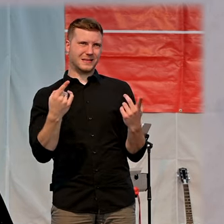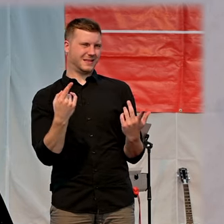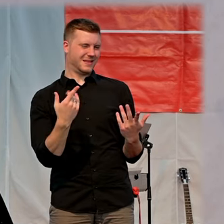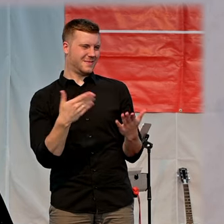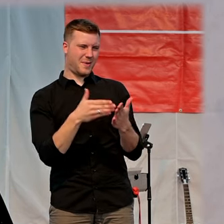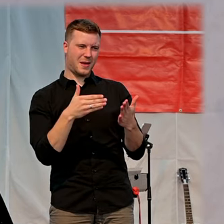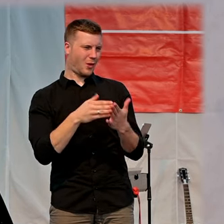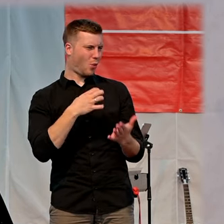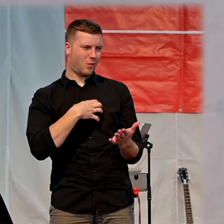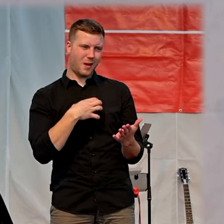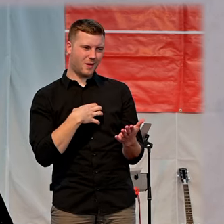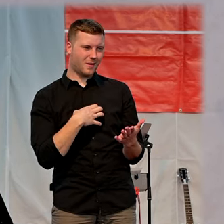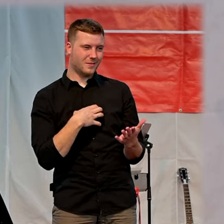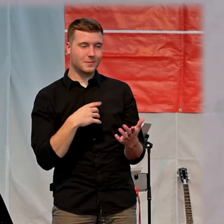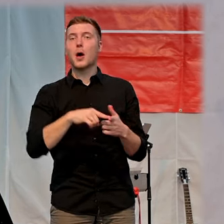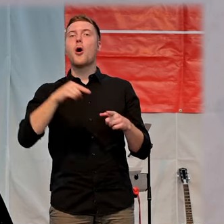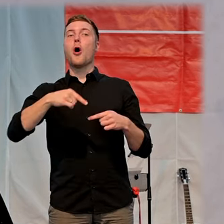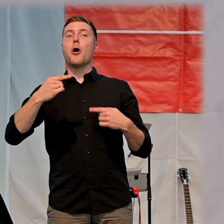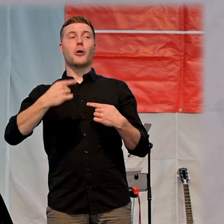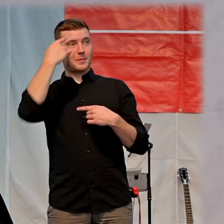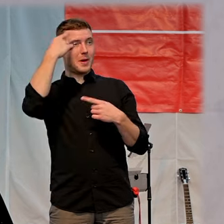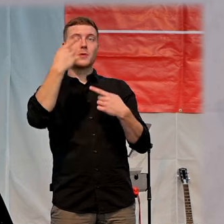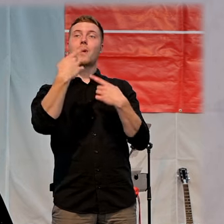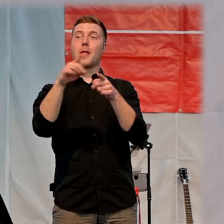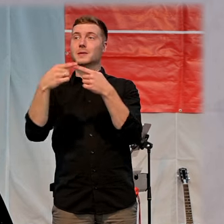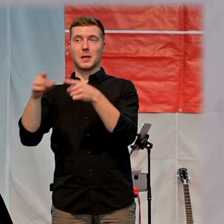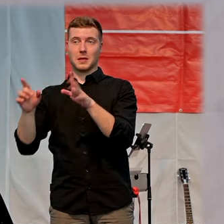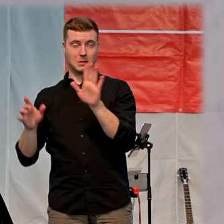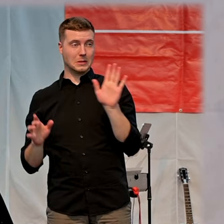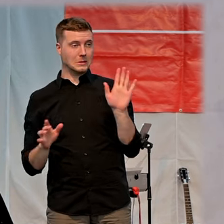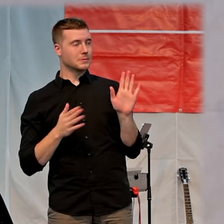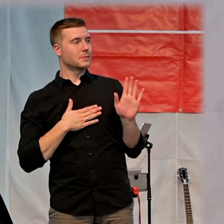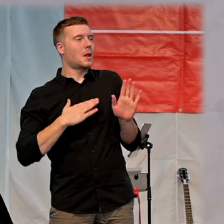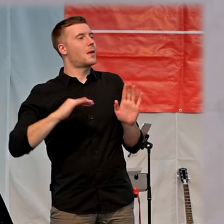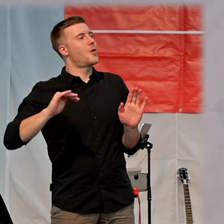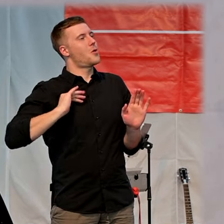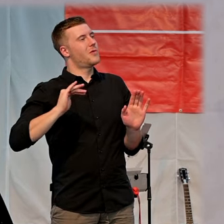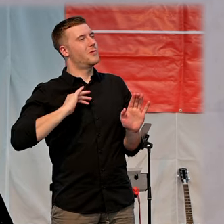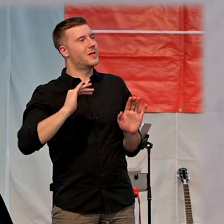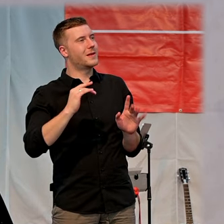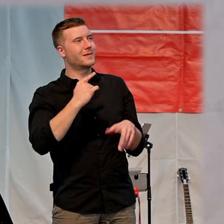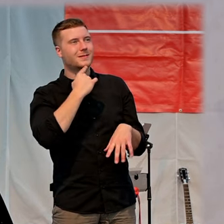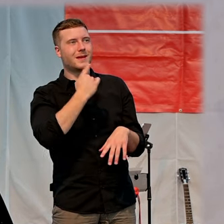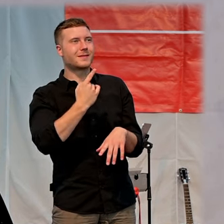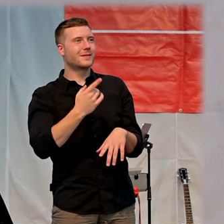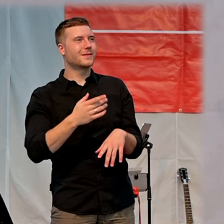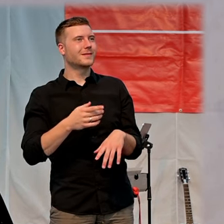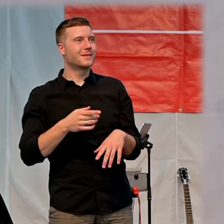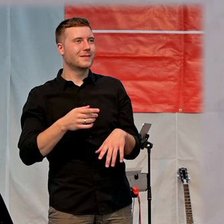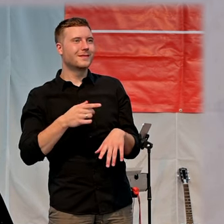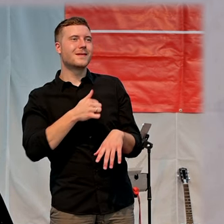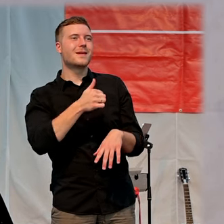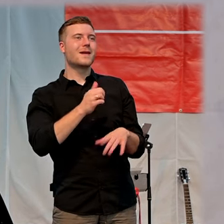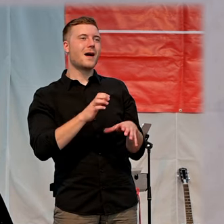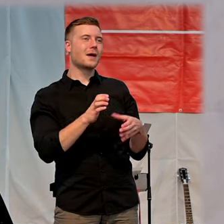Nun, heute sind wir anders unterwegs. Ein Kollege von mir hat mal gesagt, eine Gemeinde ohne Behinderte ist behindert.